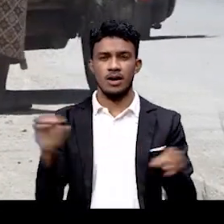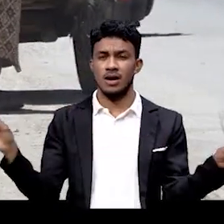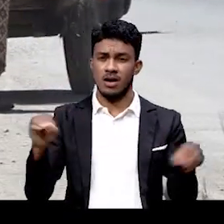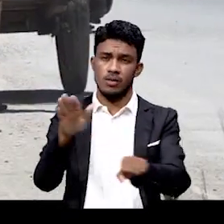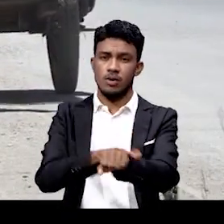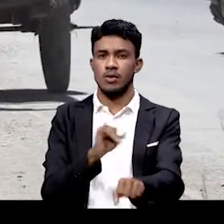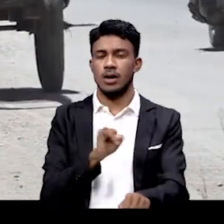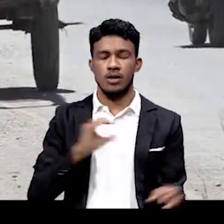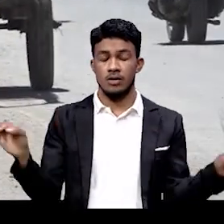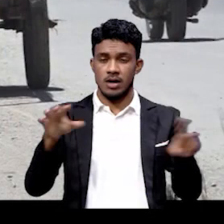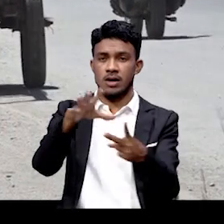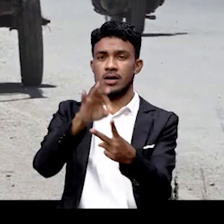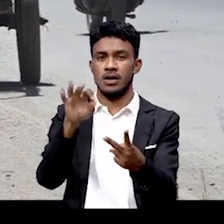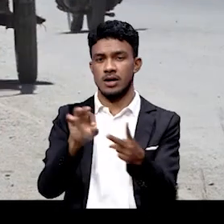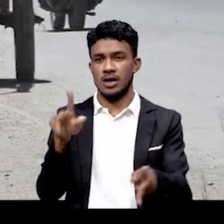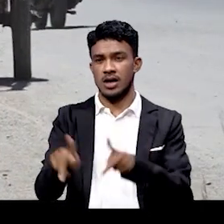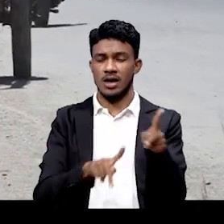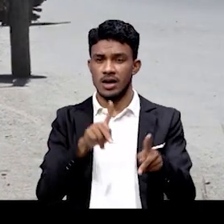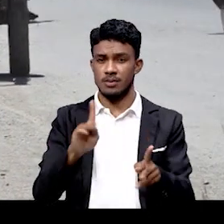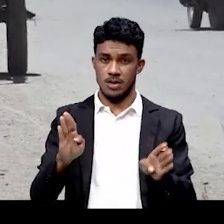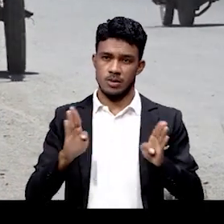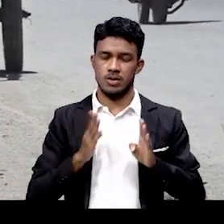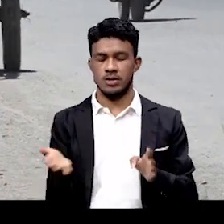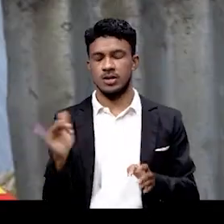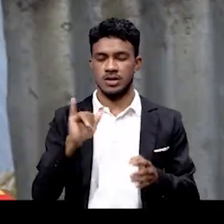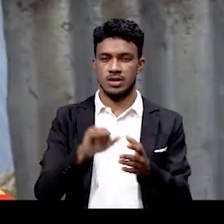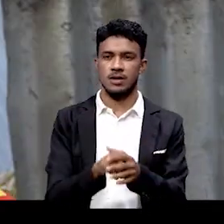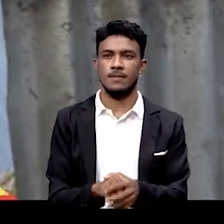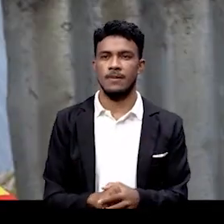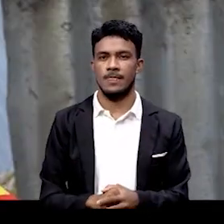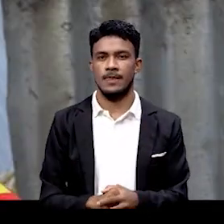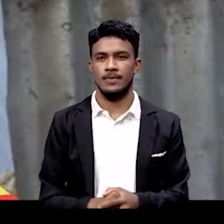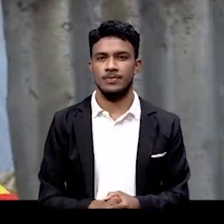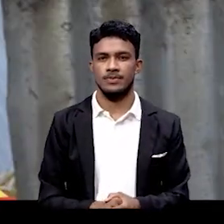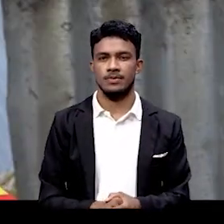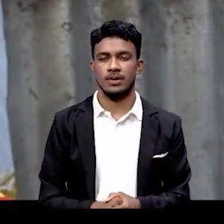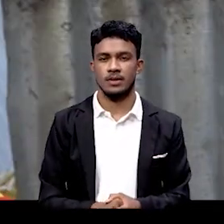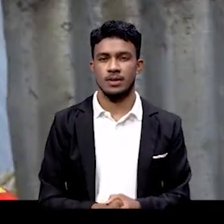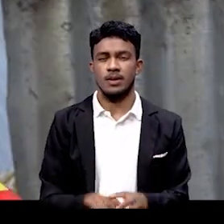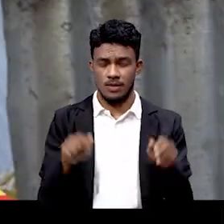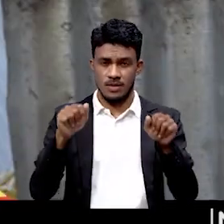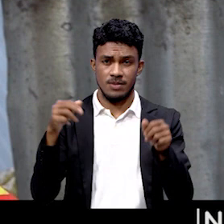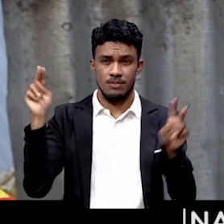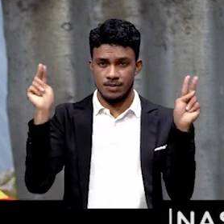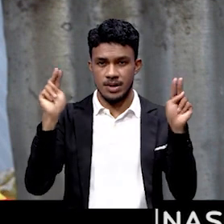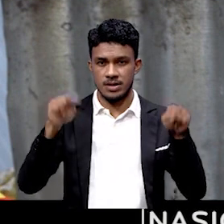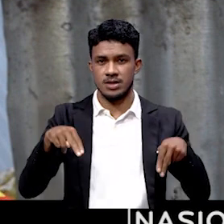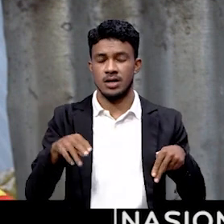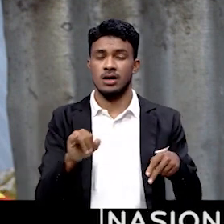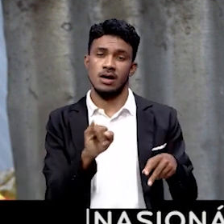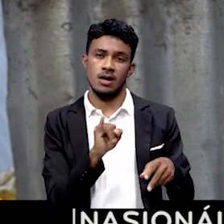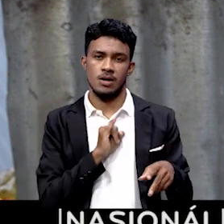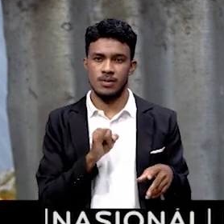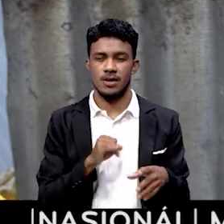e mana in atu pakai ba atu pe perlu ne au ba hili e